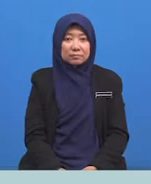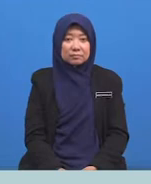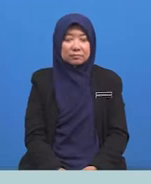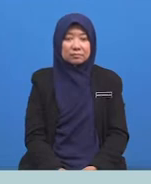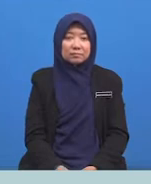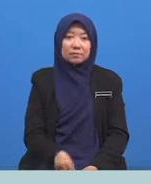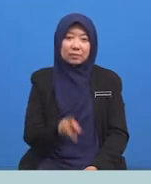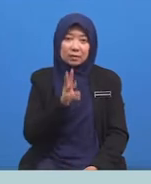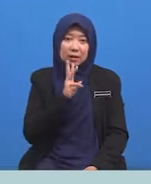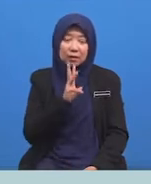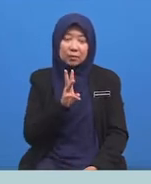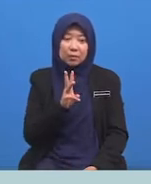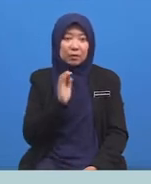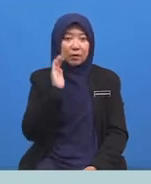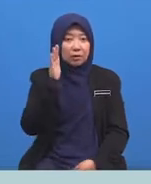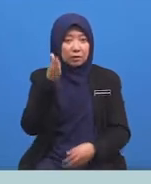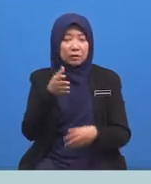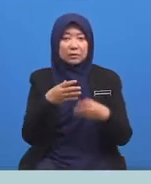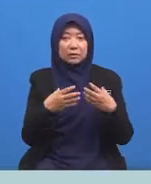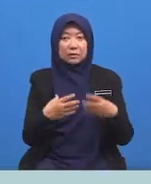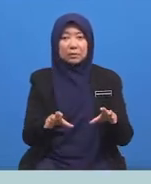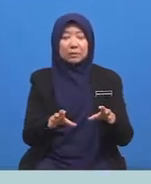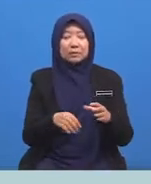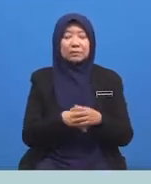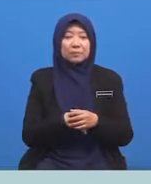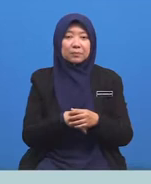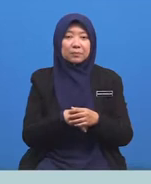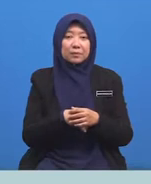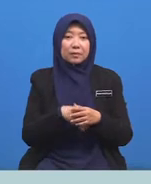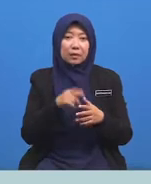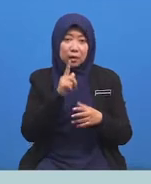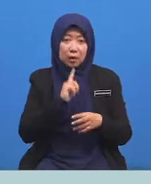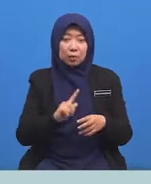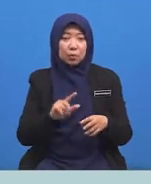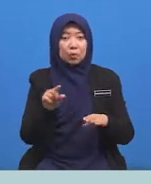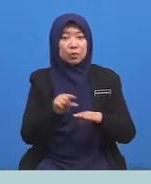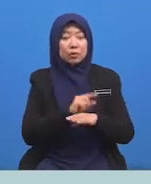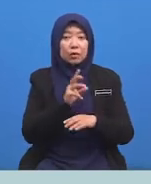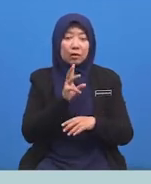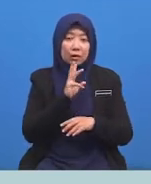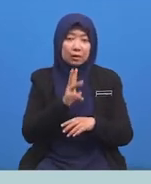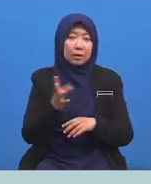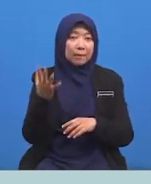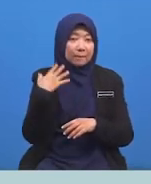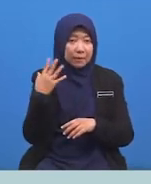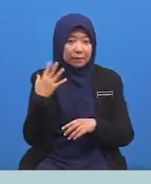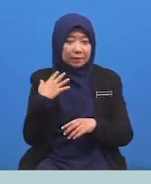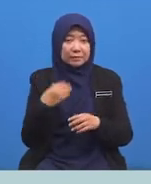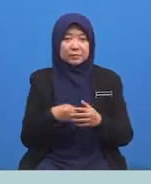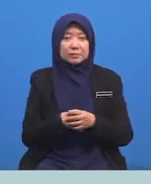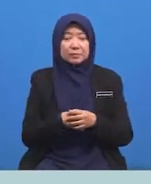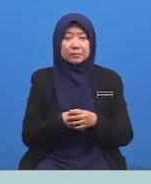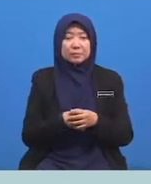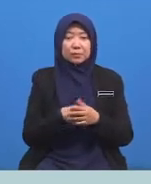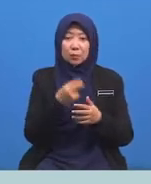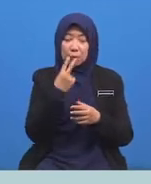Air gula akan cepat terlarut sekiranya kita menggunakan air yang lebih panas, menggunakan